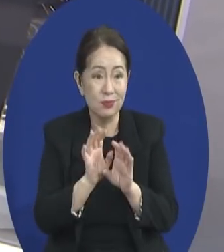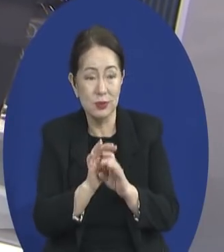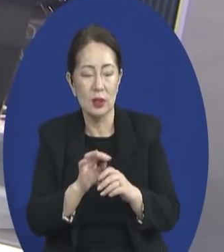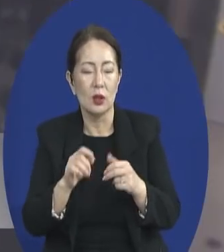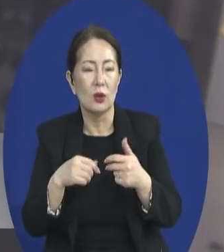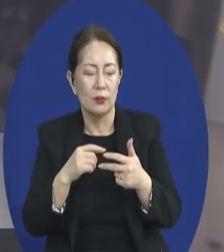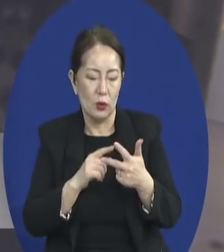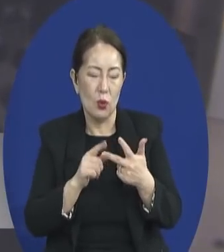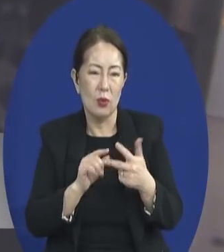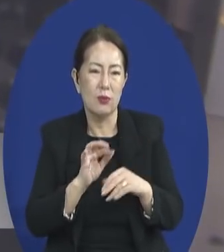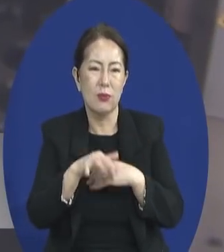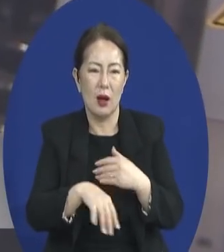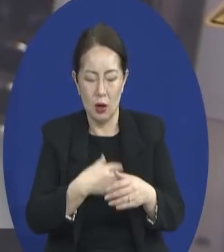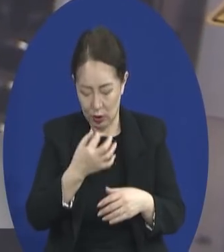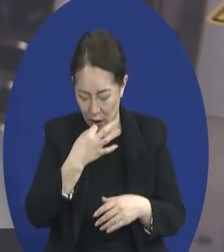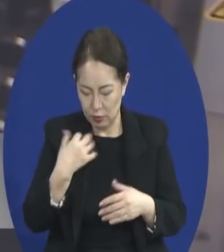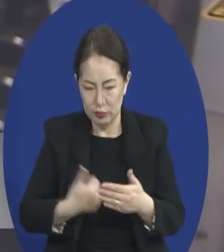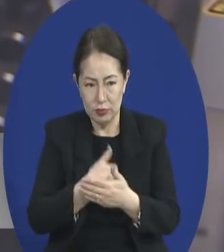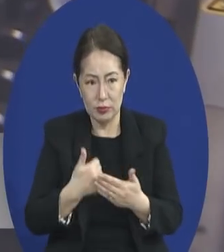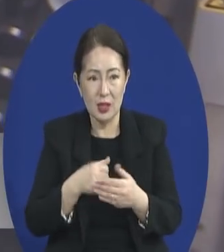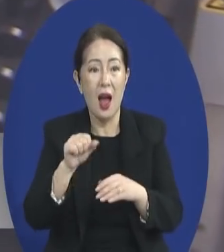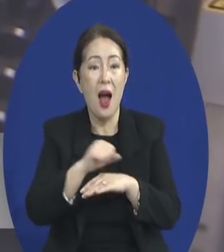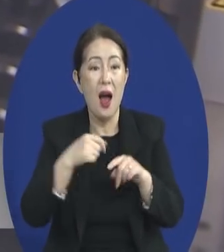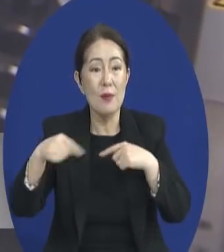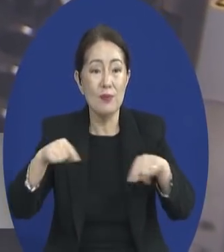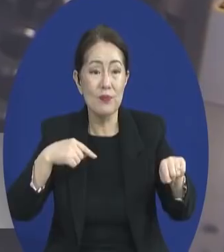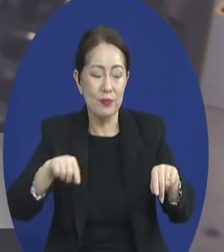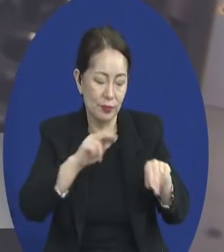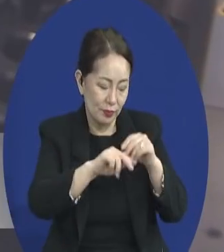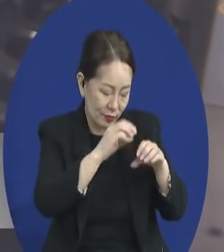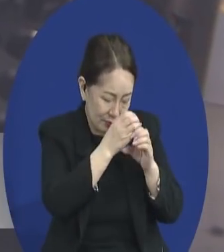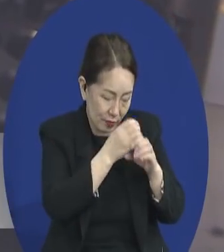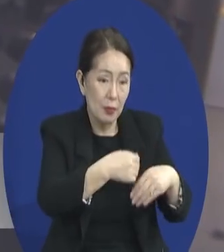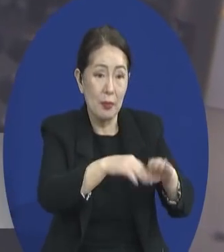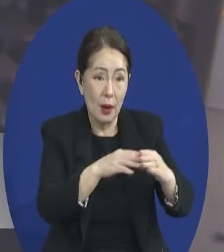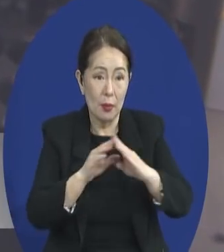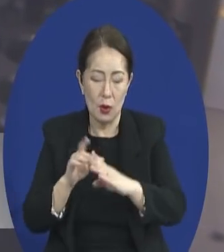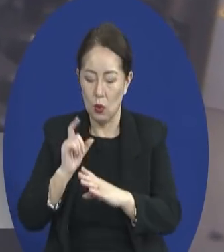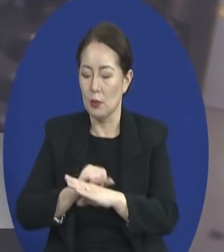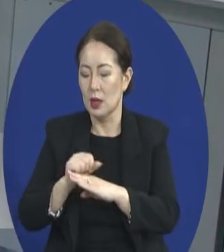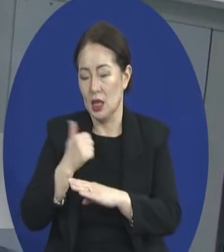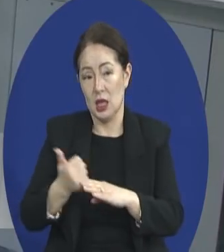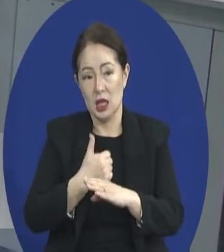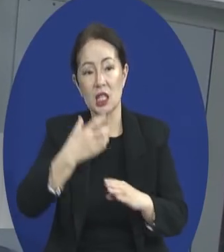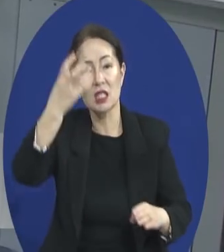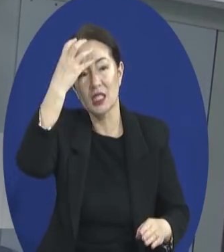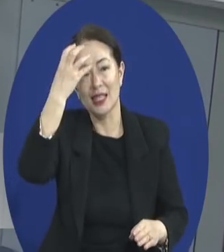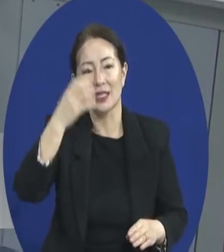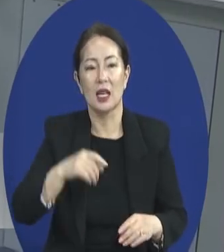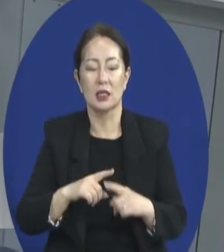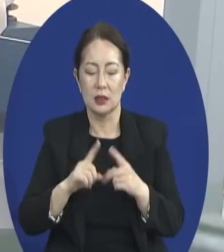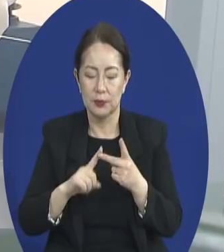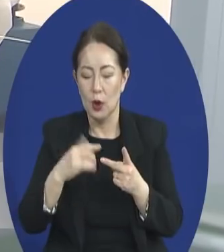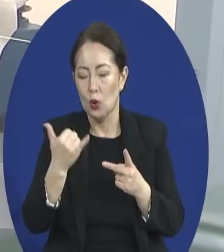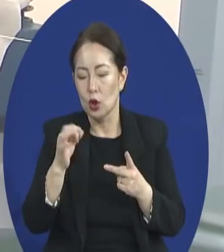дахь давлгаанд эм тарианы нөөцтэй аймагуудад лабораторийг байгуулж боловсон хүчнийг бэлдсэн гэлээ. Засгийн газар болон улсын онцгой комисс